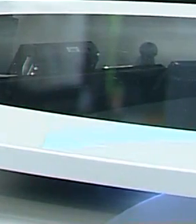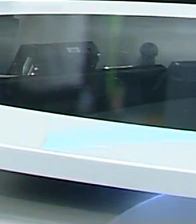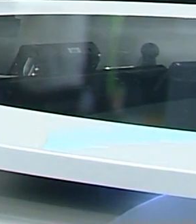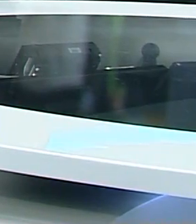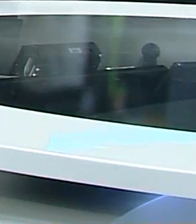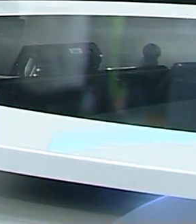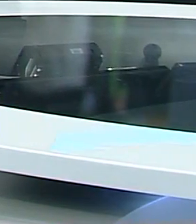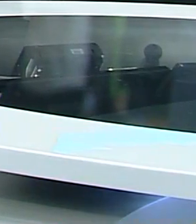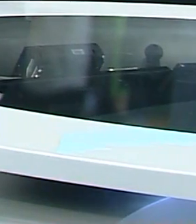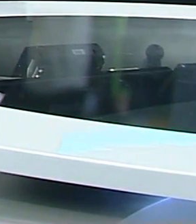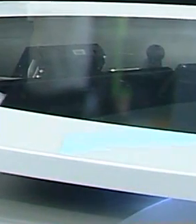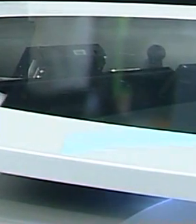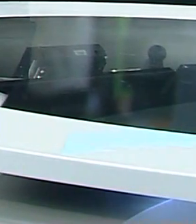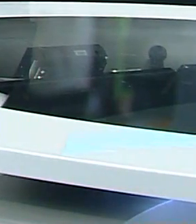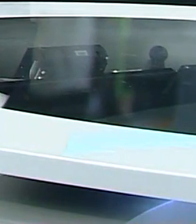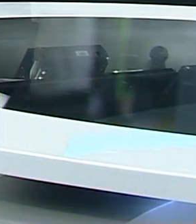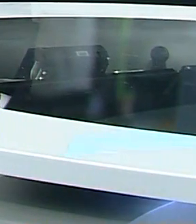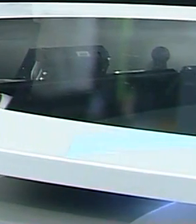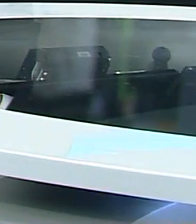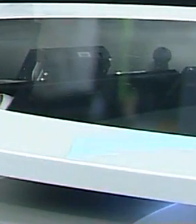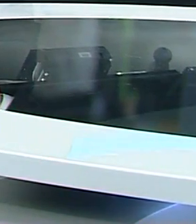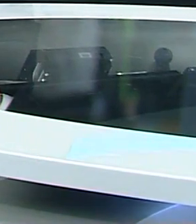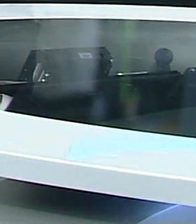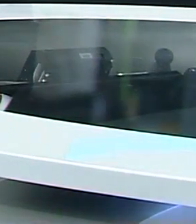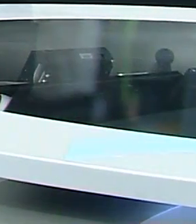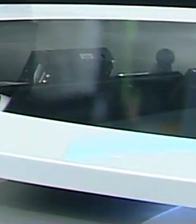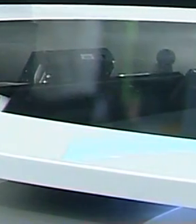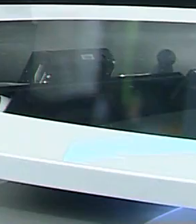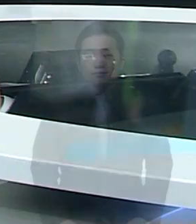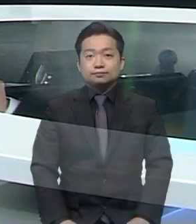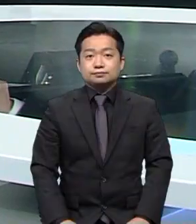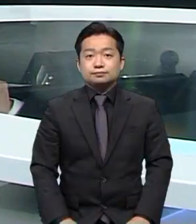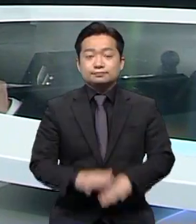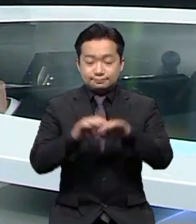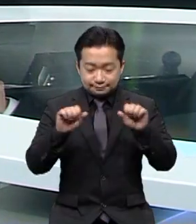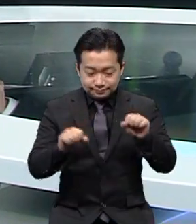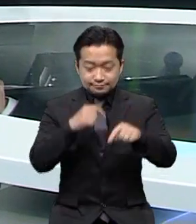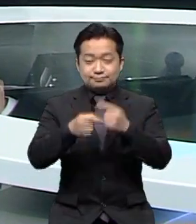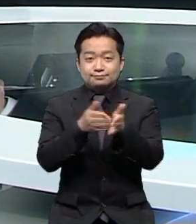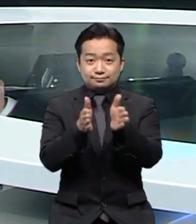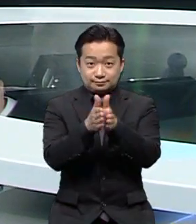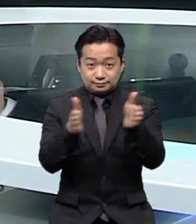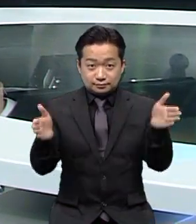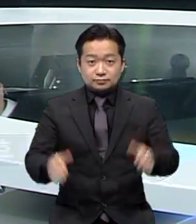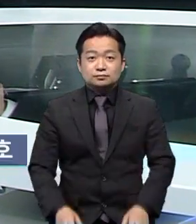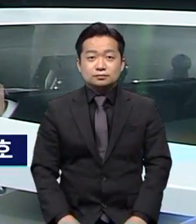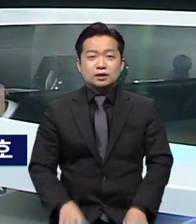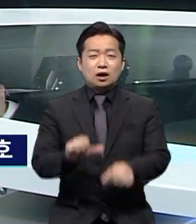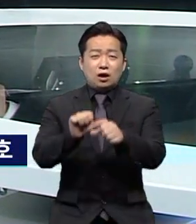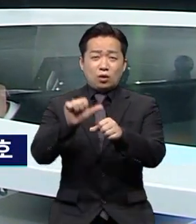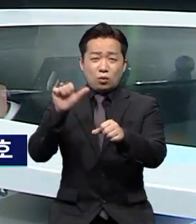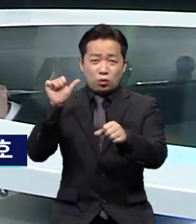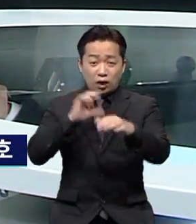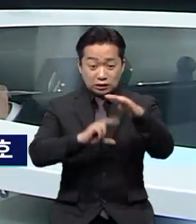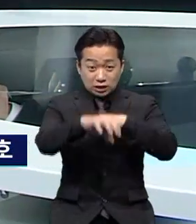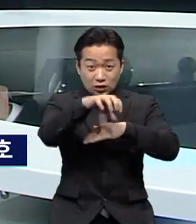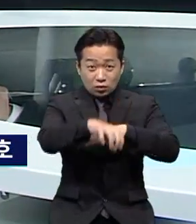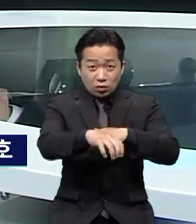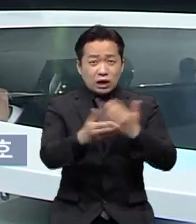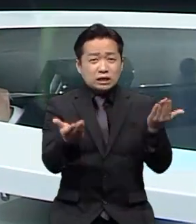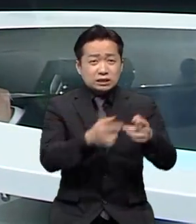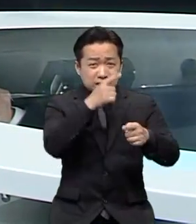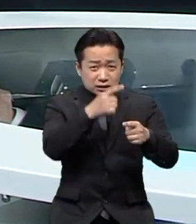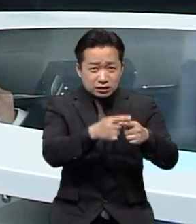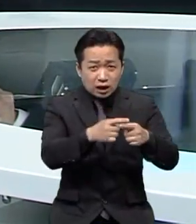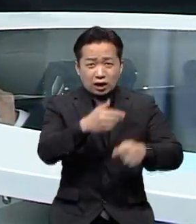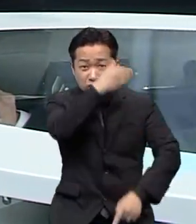네, 여러분, 5월 28일 오늘은 서울 지하철 구의역에서 19살 청년이 홀로 작업을 하다 세상을 떠난 지